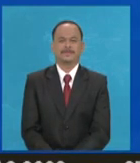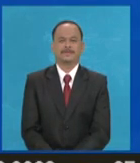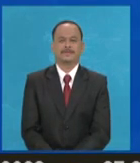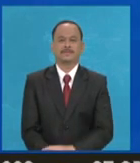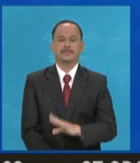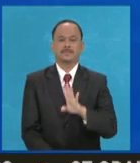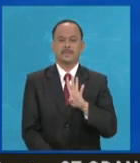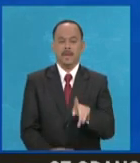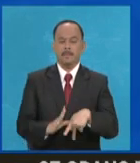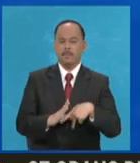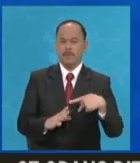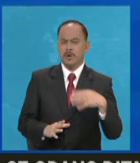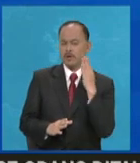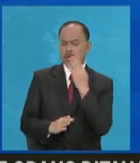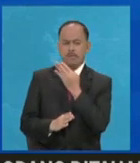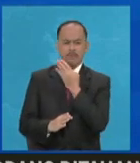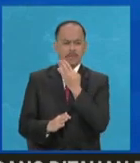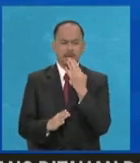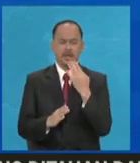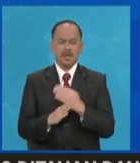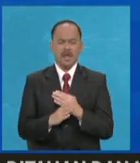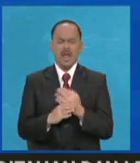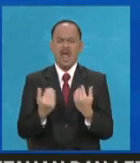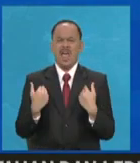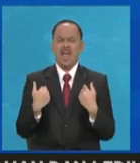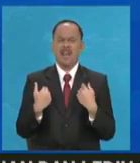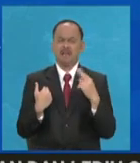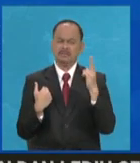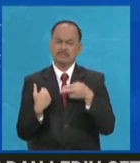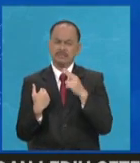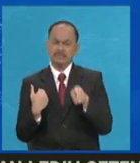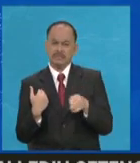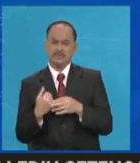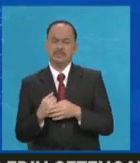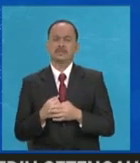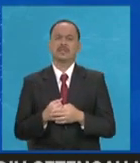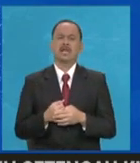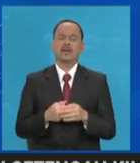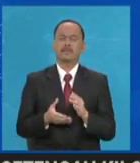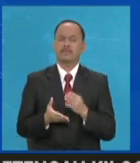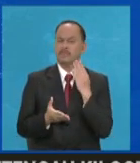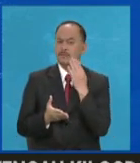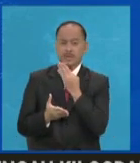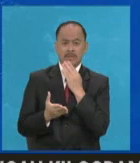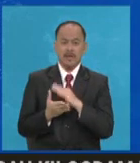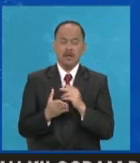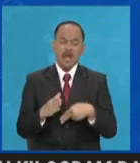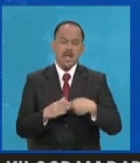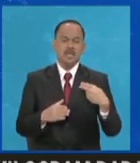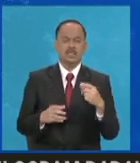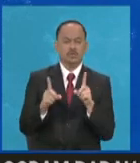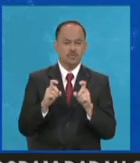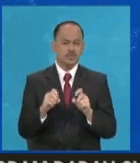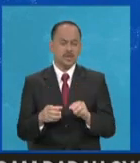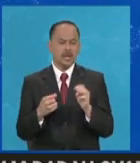4 lagi produk kosmetik didapati dicemari bahan terlarang yang tidak diistirahatkan dapatkan terus bon adalah hasil ujian